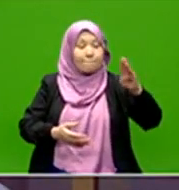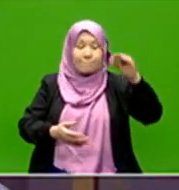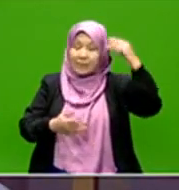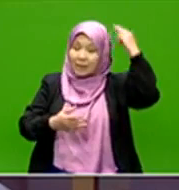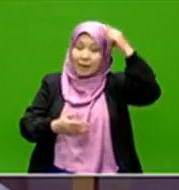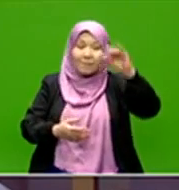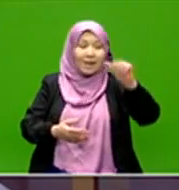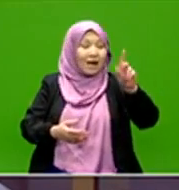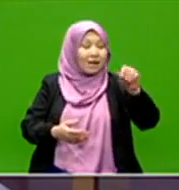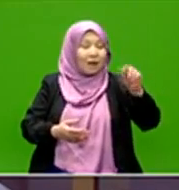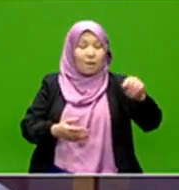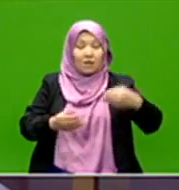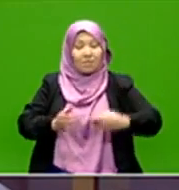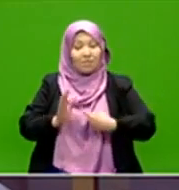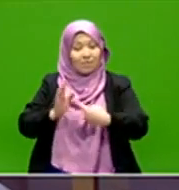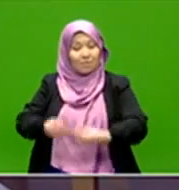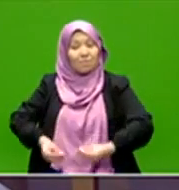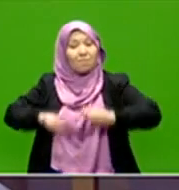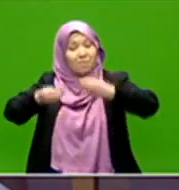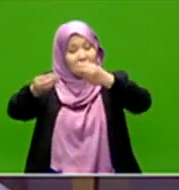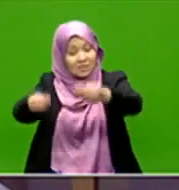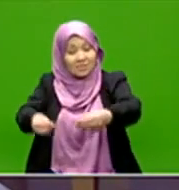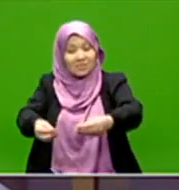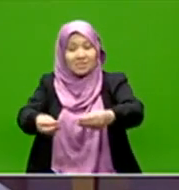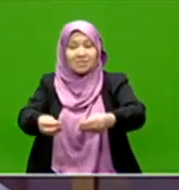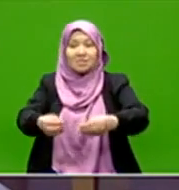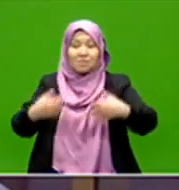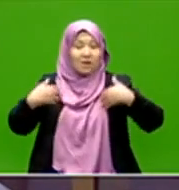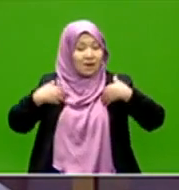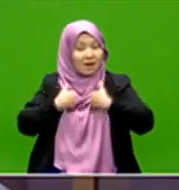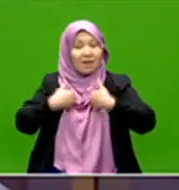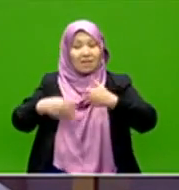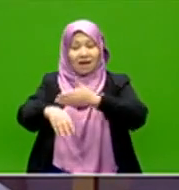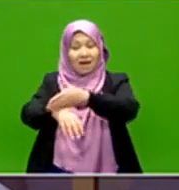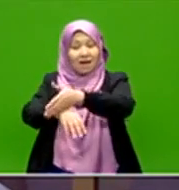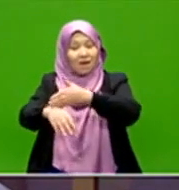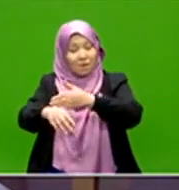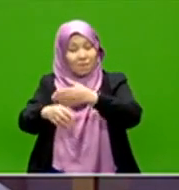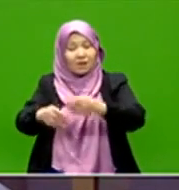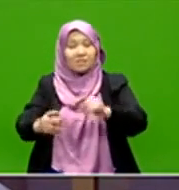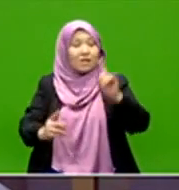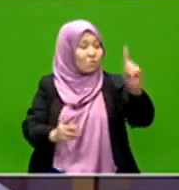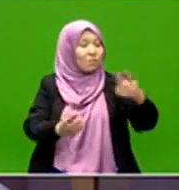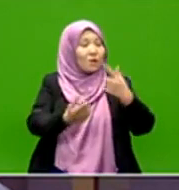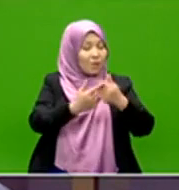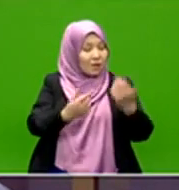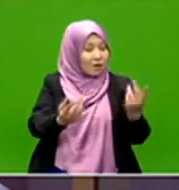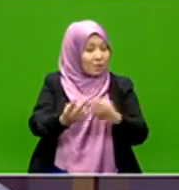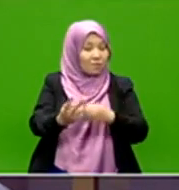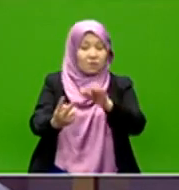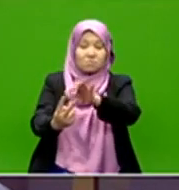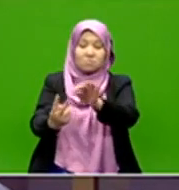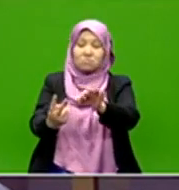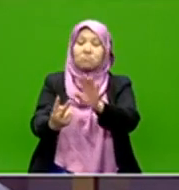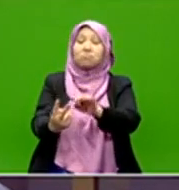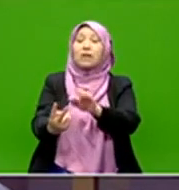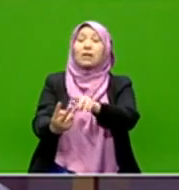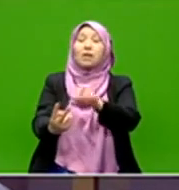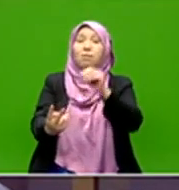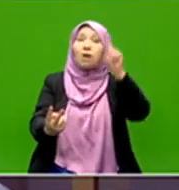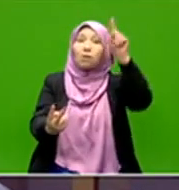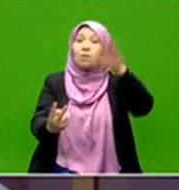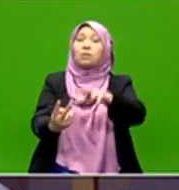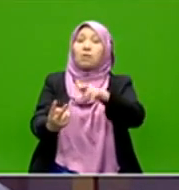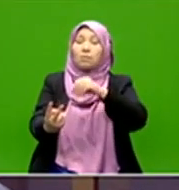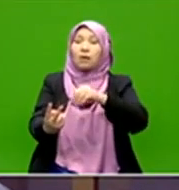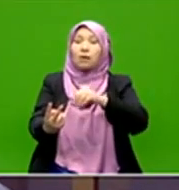berdua mempersembahkan korban, korban, maka salah seorang daripada mereka berdua diterima dan daripada yang lain, Qabil,